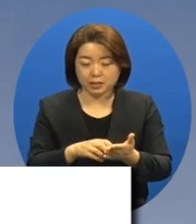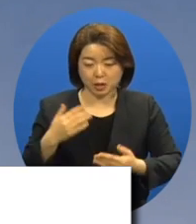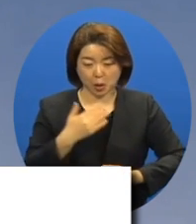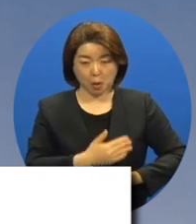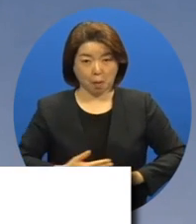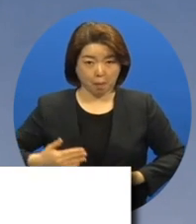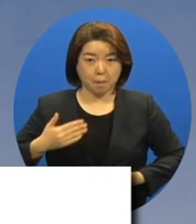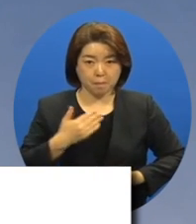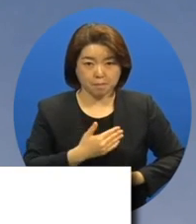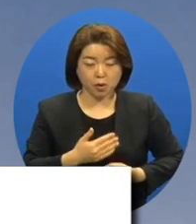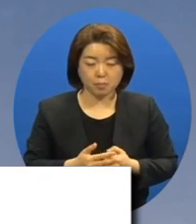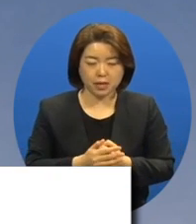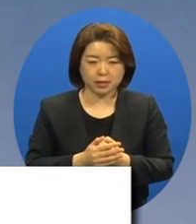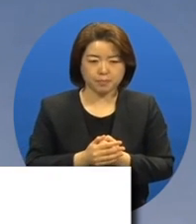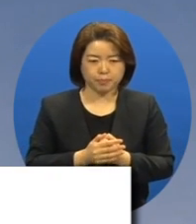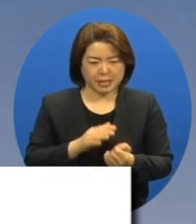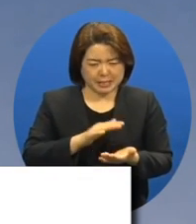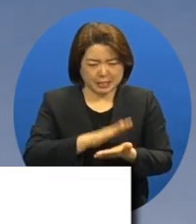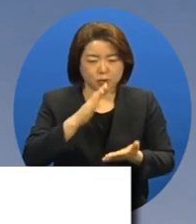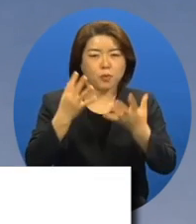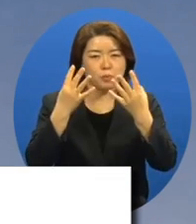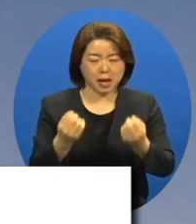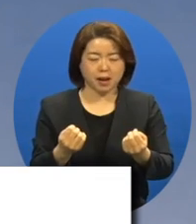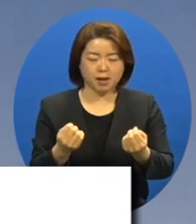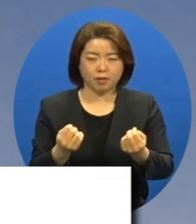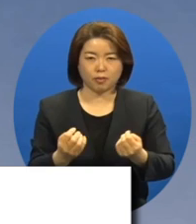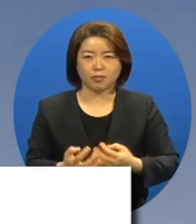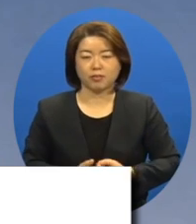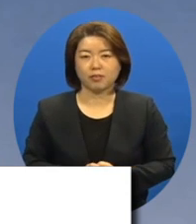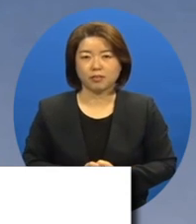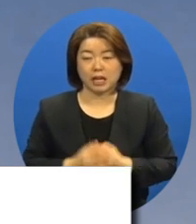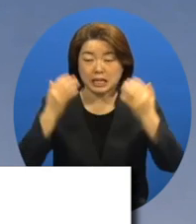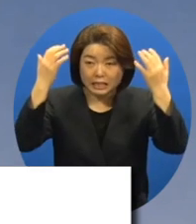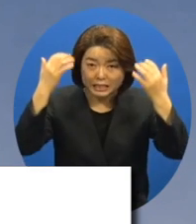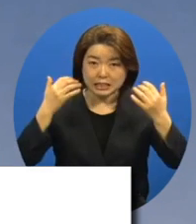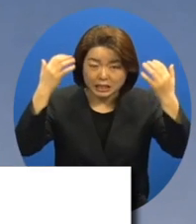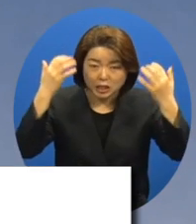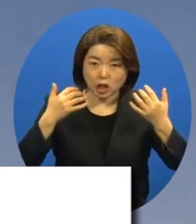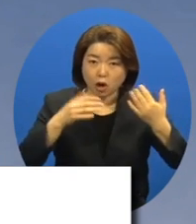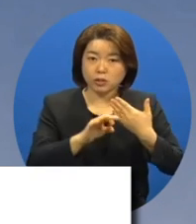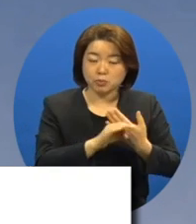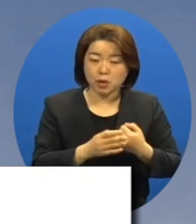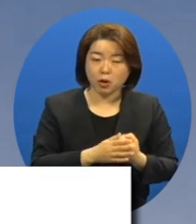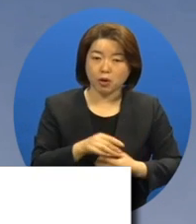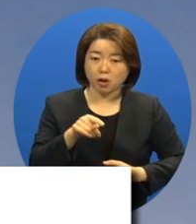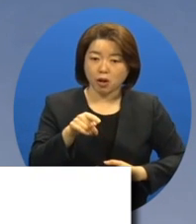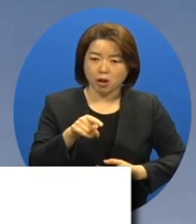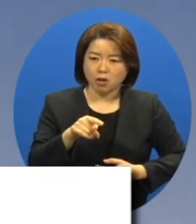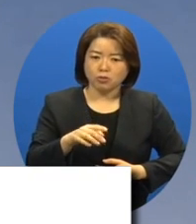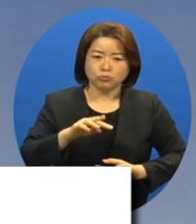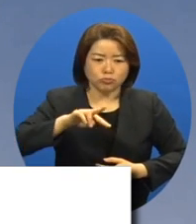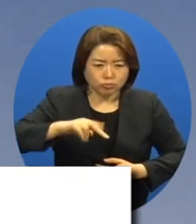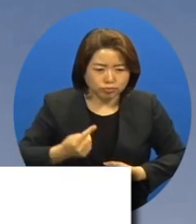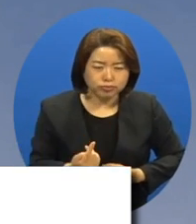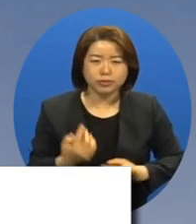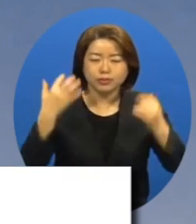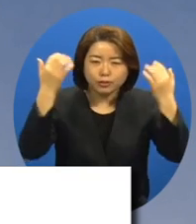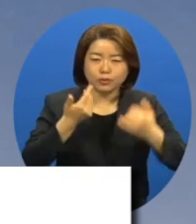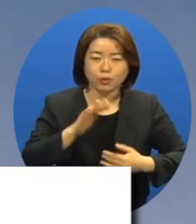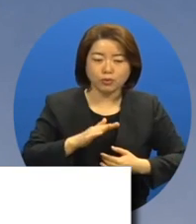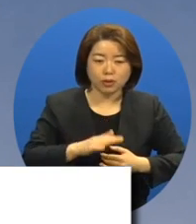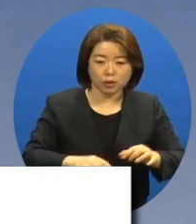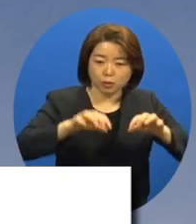아 열이 많은 동물인데 여름이면 그렇지 않아도 더운데 따로따로